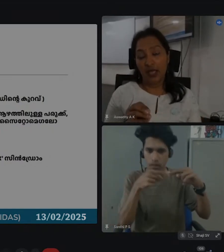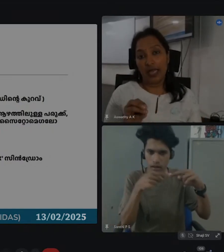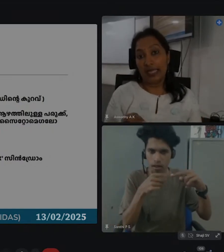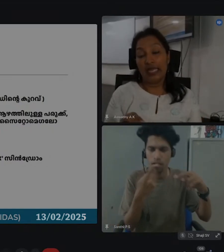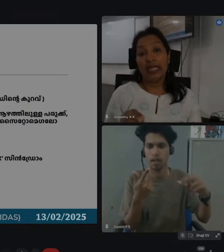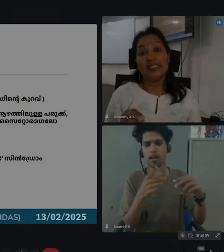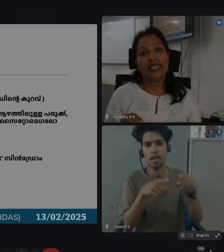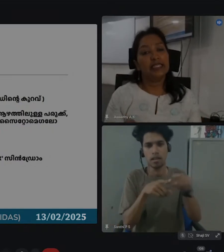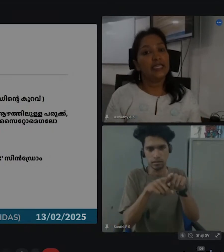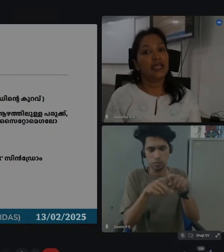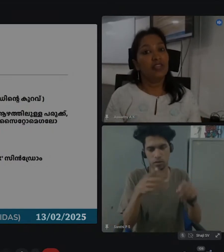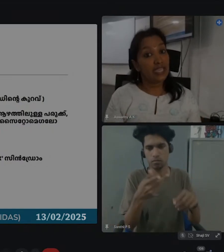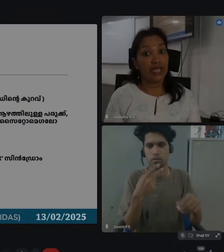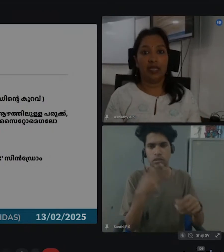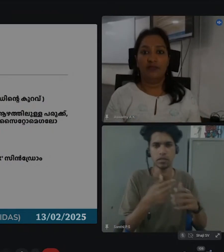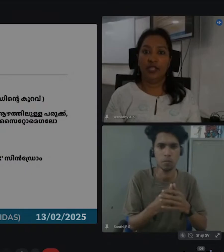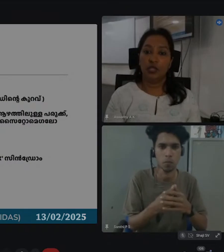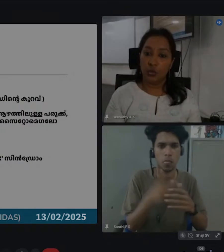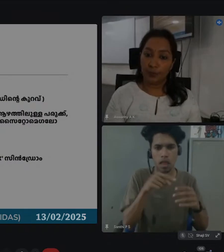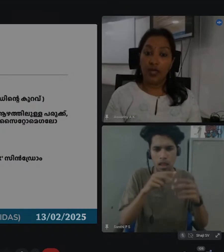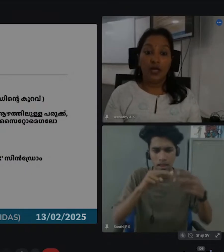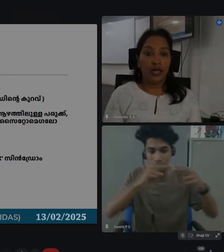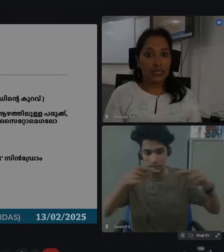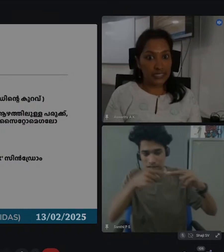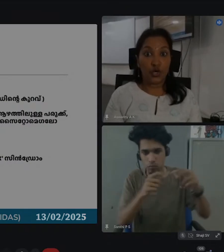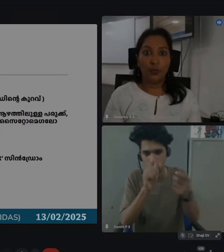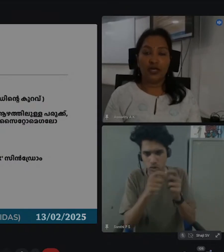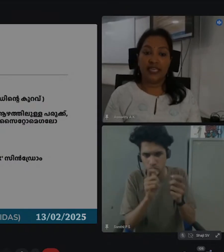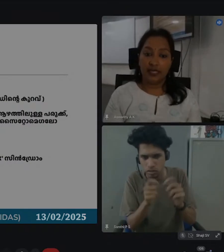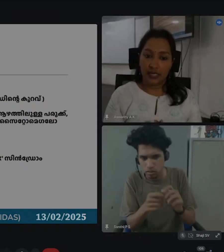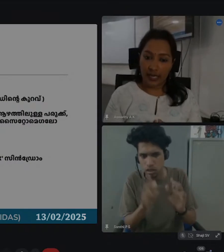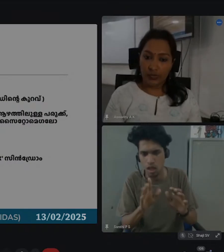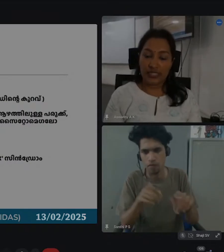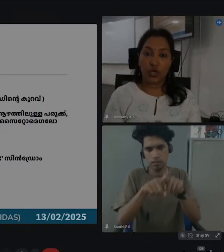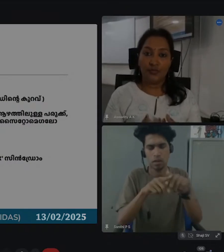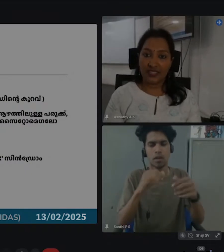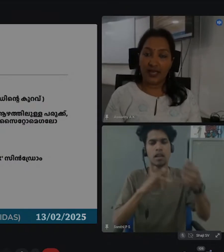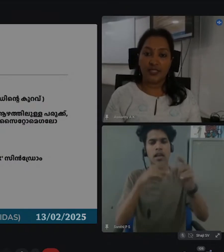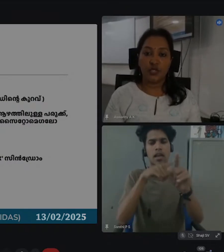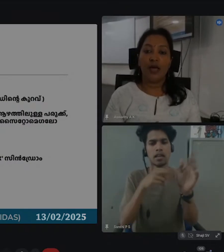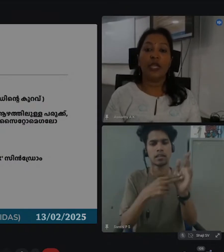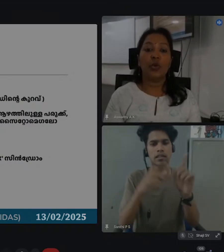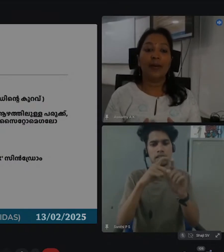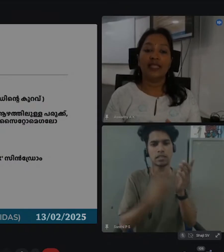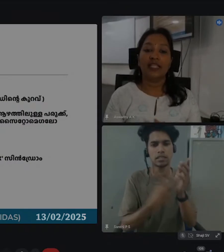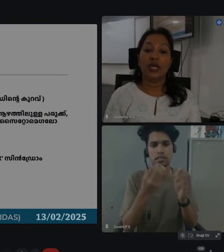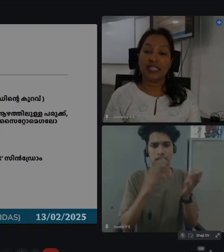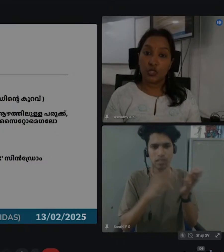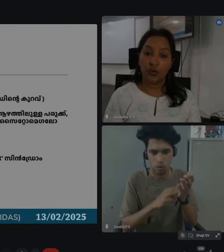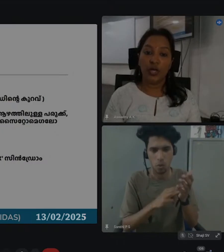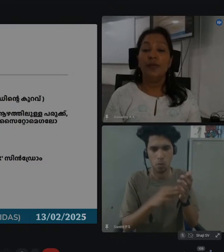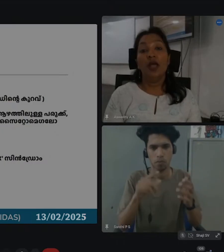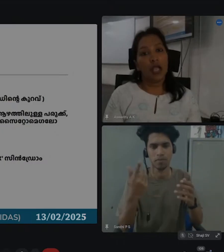ജനിതകമായ ഘടകങ്ങളിൽ ചെറിയ ചെറിയ വ്യതിയാനങ്ങൾ വരുന്നത് കൊണ്ടും സിൻഡ്രോമുകൾ, ഫ്രാജൈലിക് സിൻഡ്രോം, അങ്ങനെയുള്ള